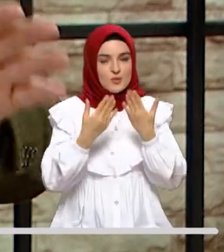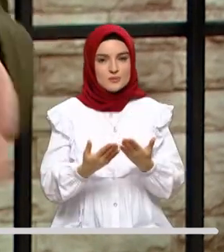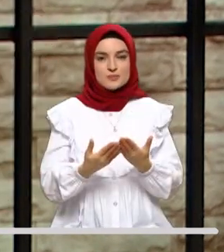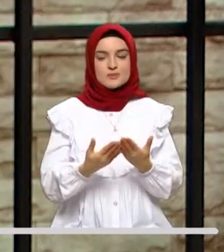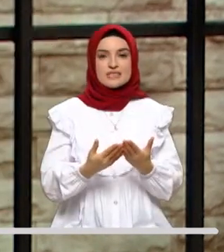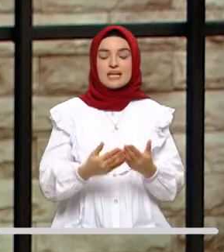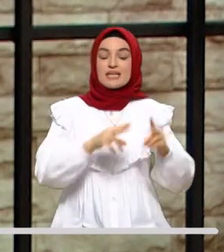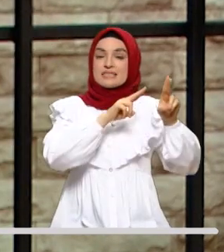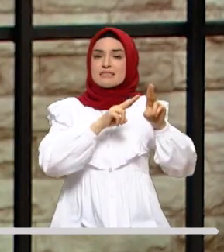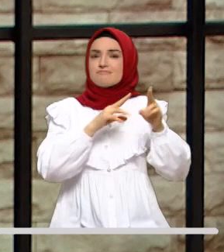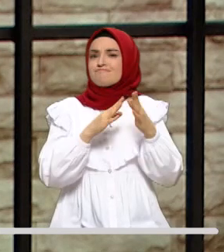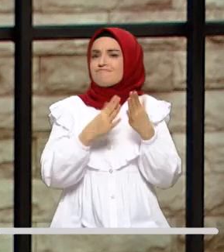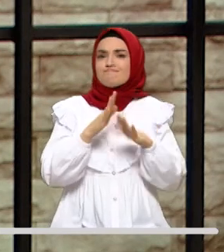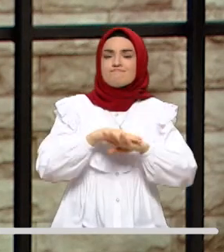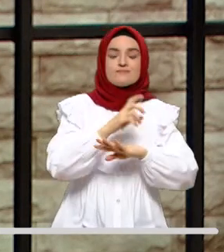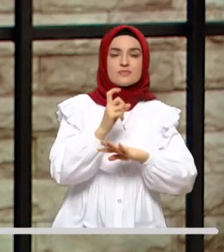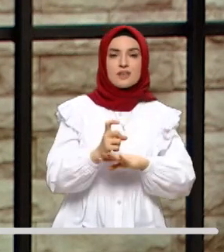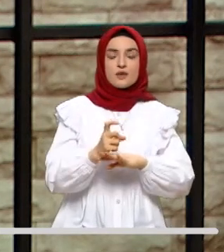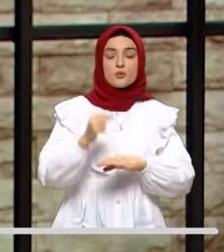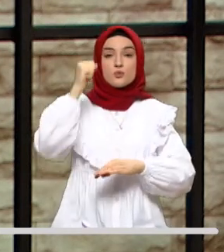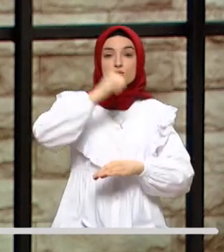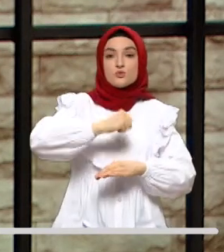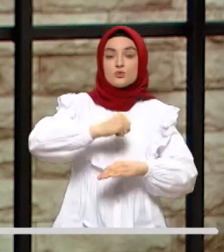yapacaklardı? İtilaf devletleri.